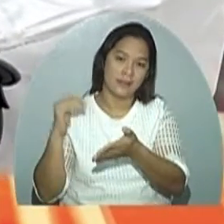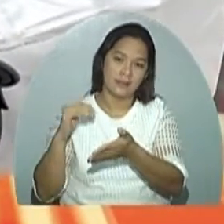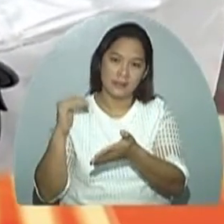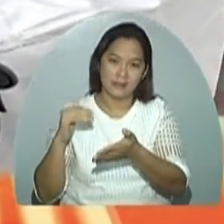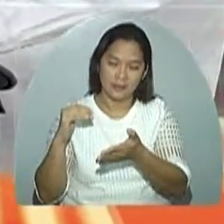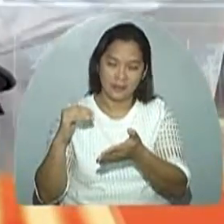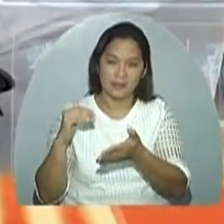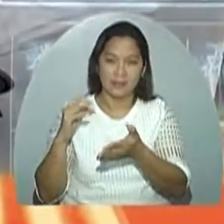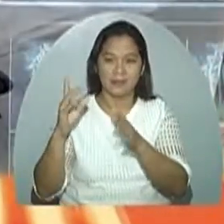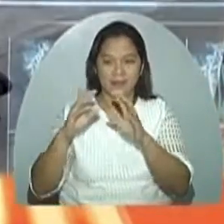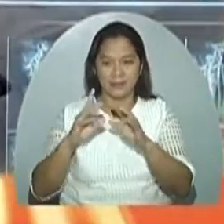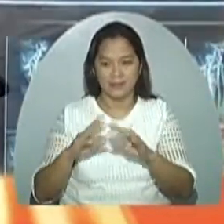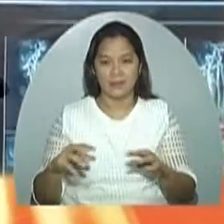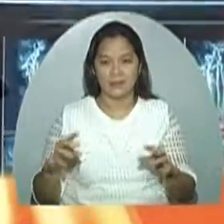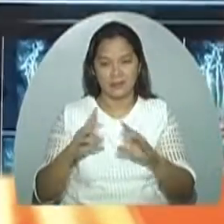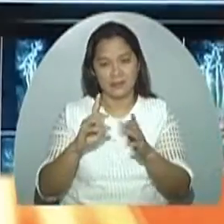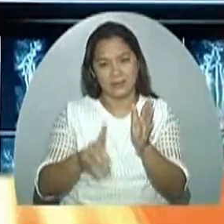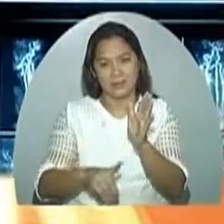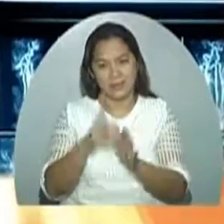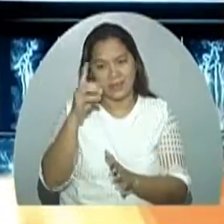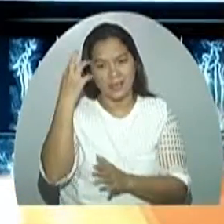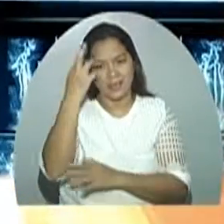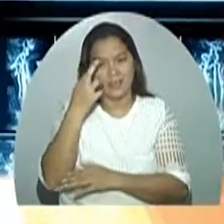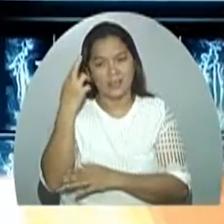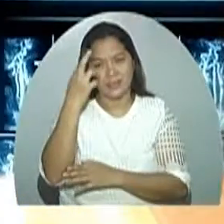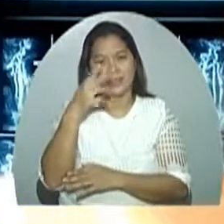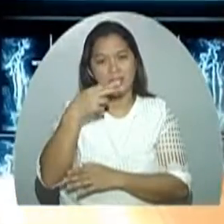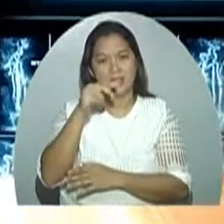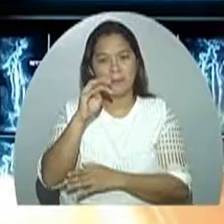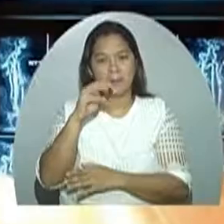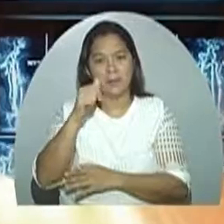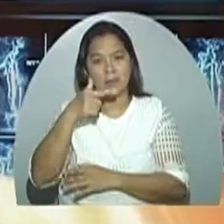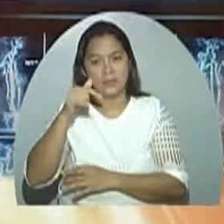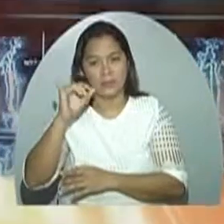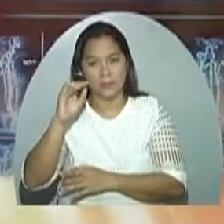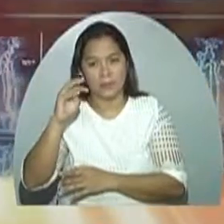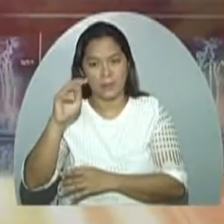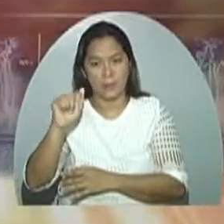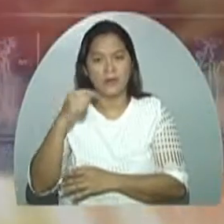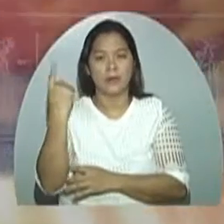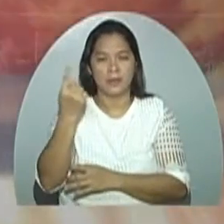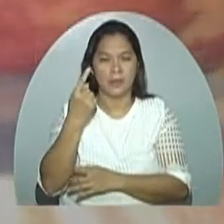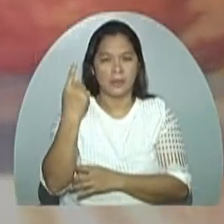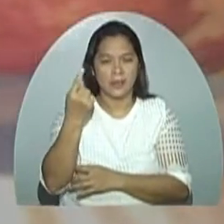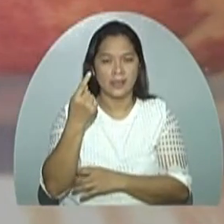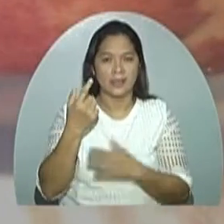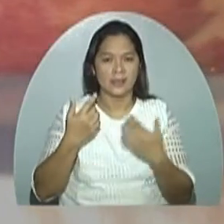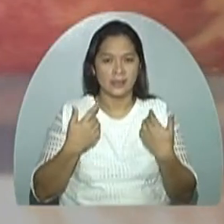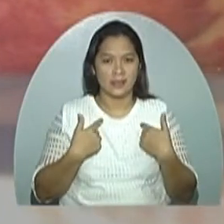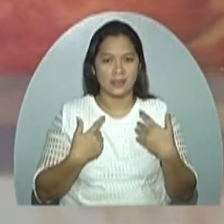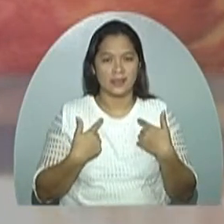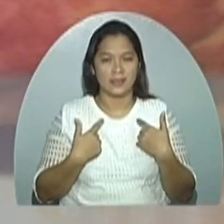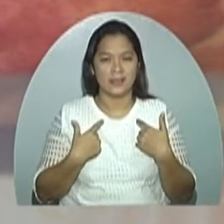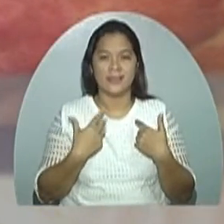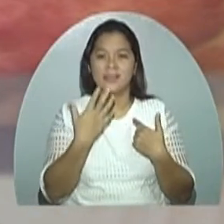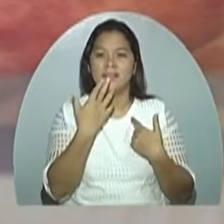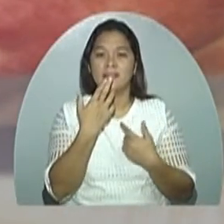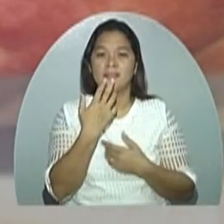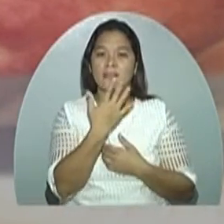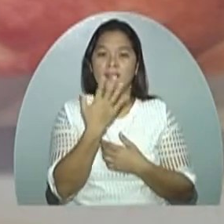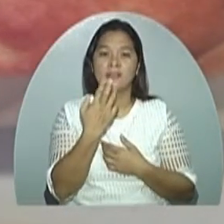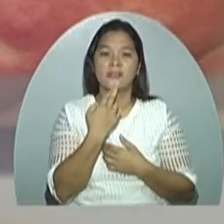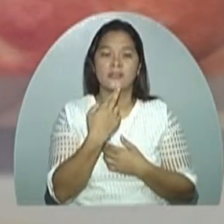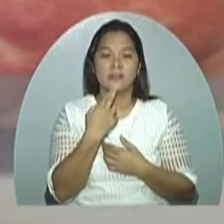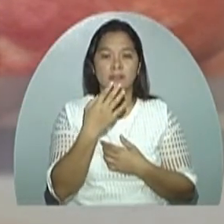sa kanilang pag-aaral at pagtuklas ng dahilan ng hemangioma. Kadalasan nagkakaroon ng kulay